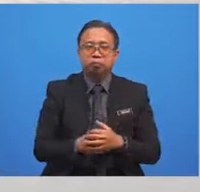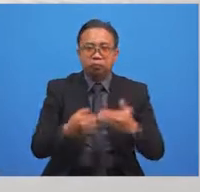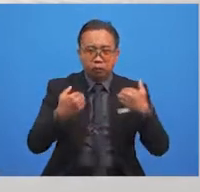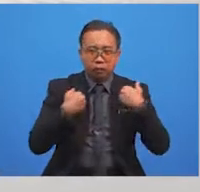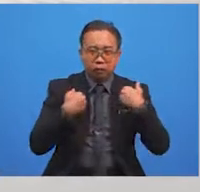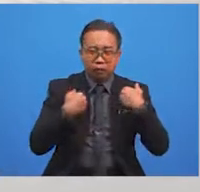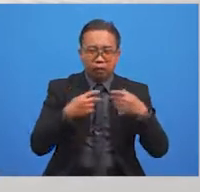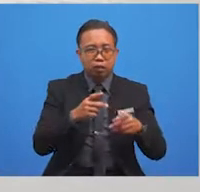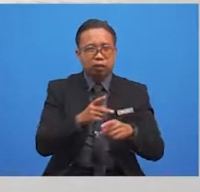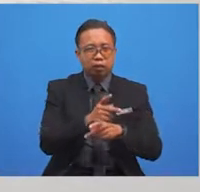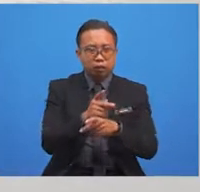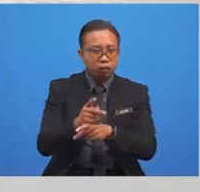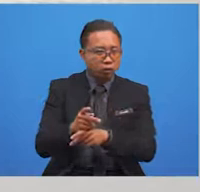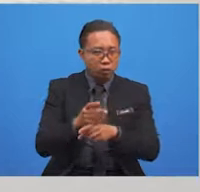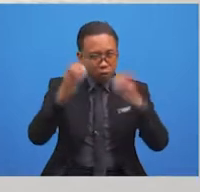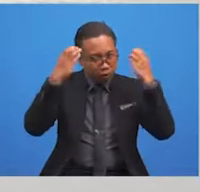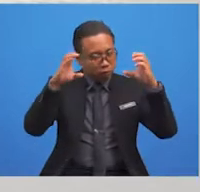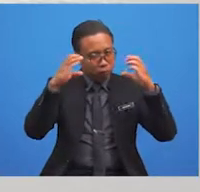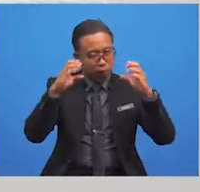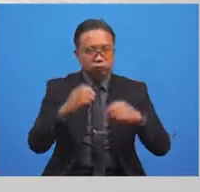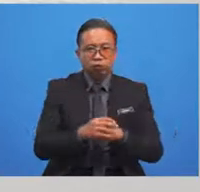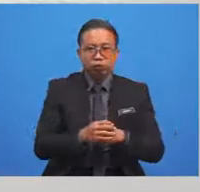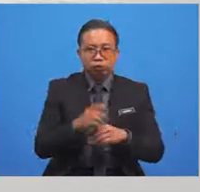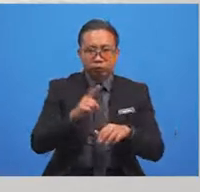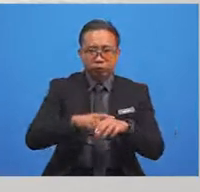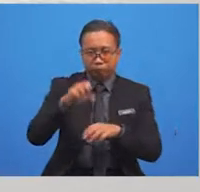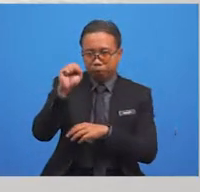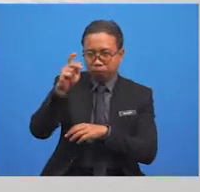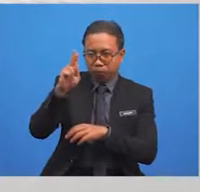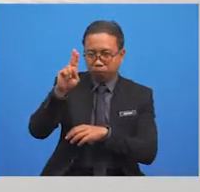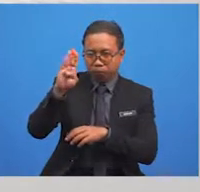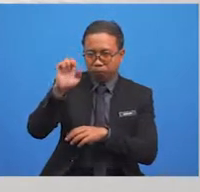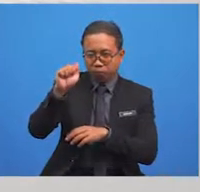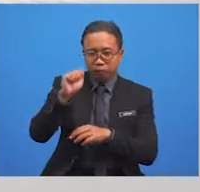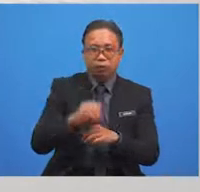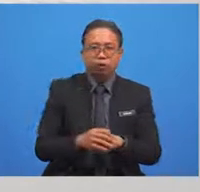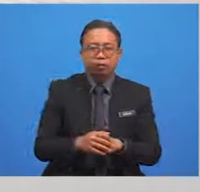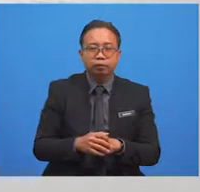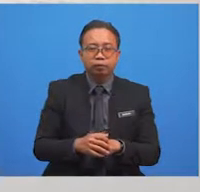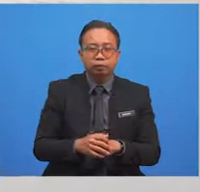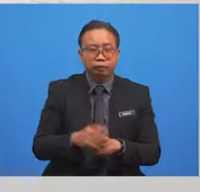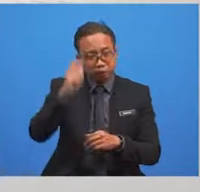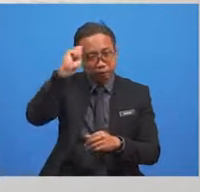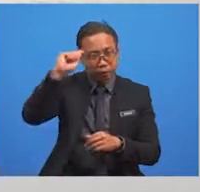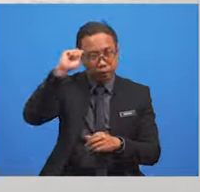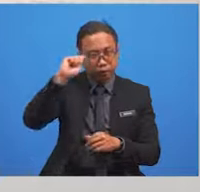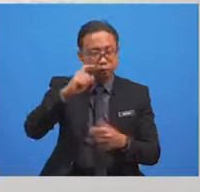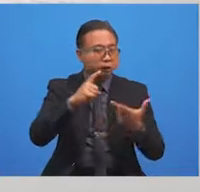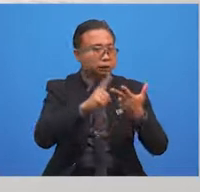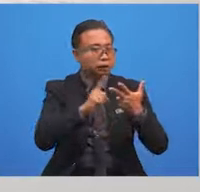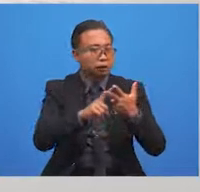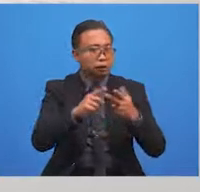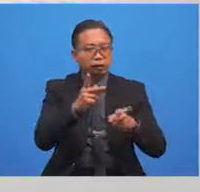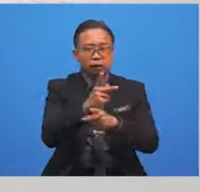menjadi jurulatih scuba, contohnya di Pulau Perhentian Terengganu, dan